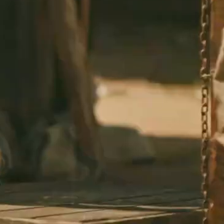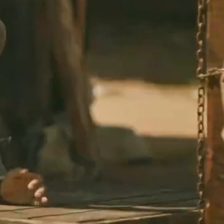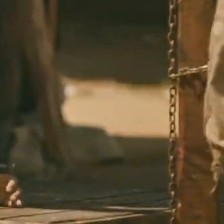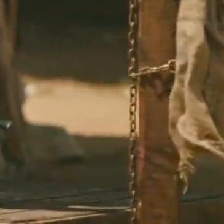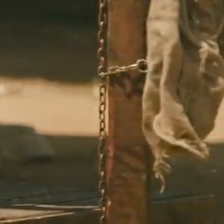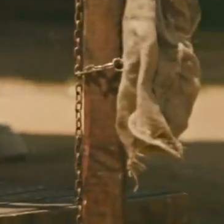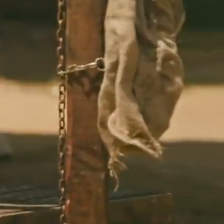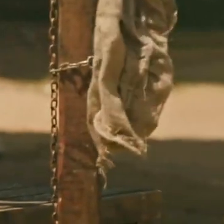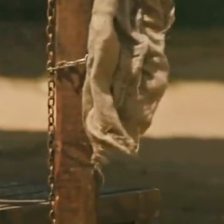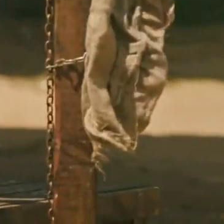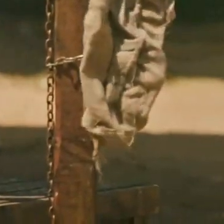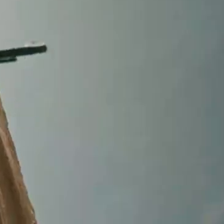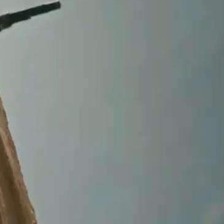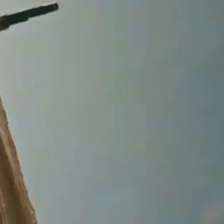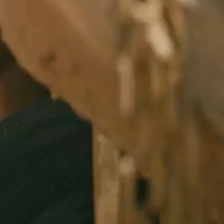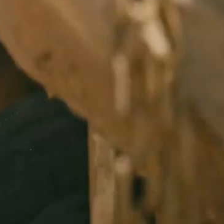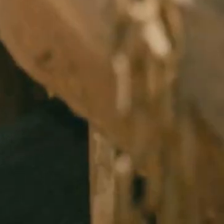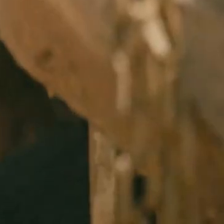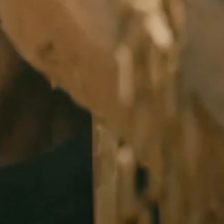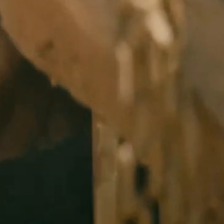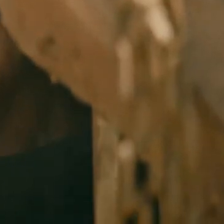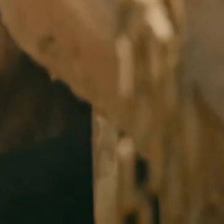Cooks bir hurma ağacının ardından ateş etti.